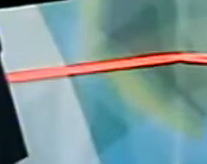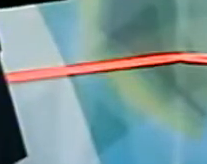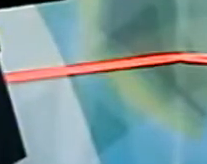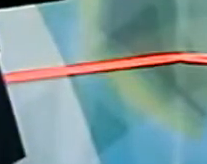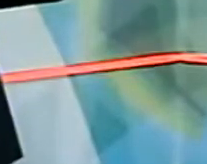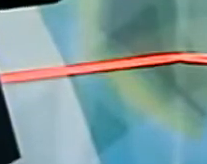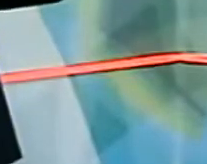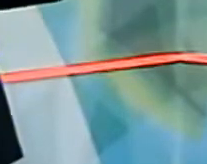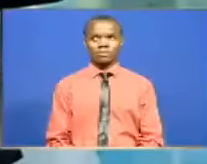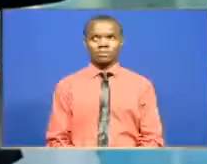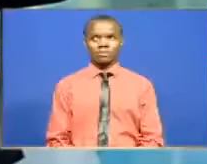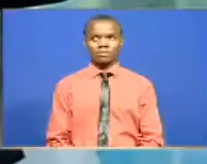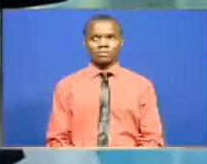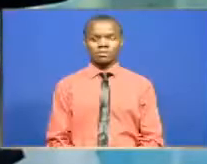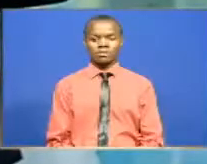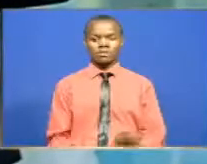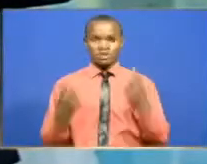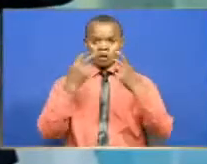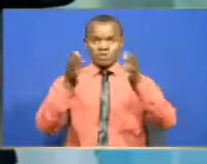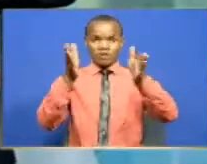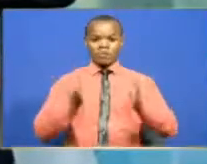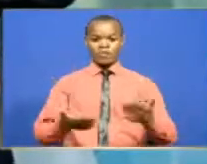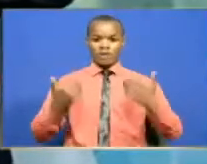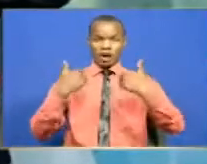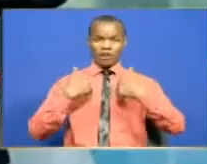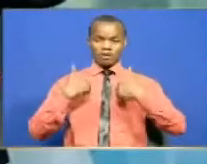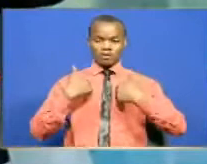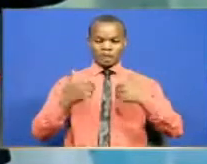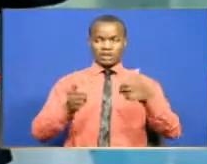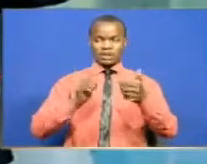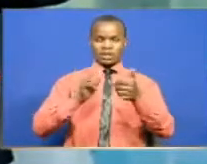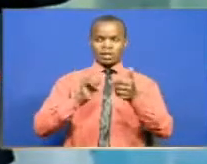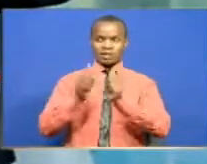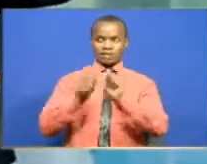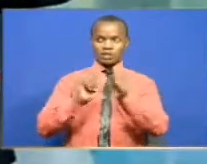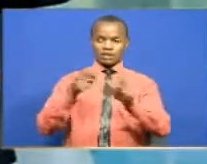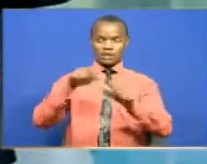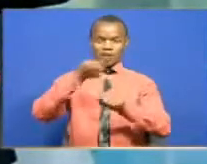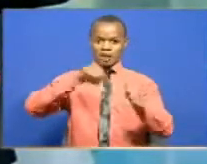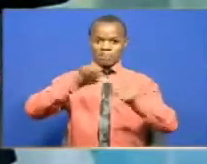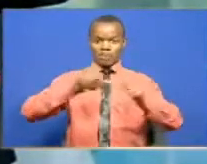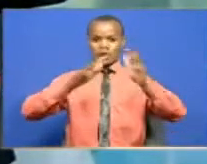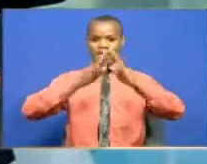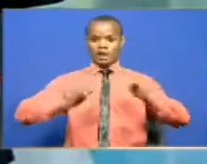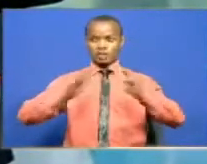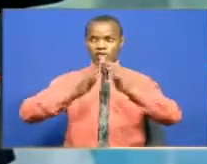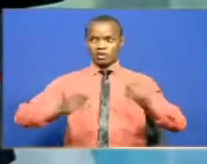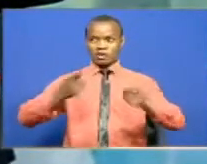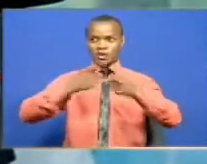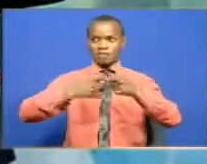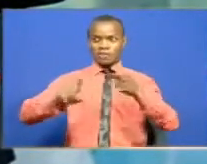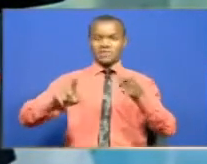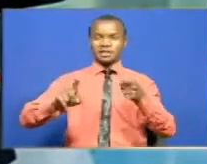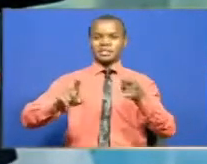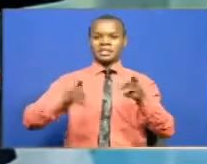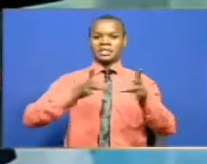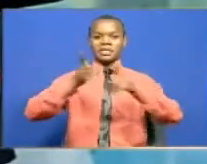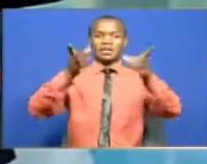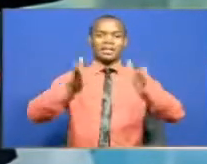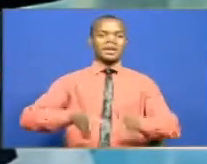Tazamaji, kuna taarifa ya mwisho ya spoti ilikuwa ya Arsenal lakini mwelekezi kijana Amos amekataa